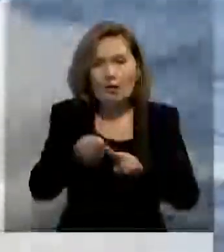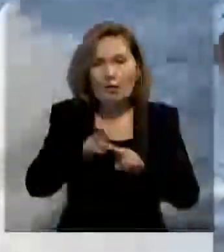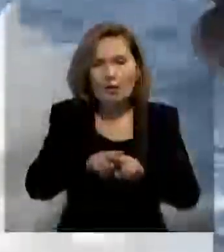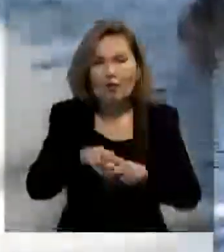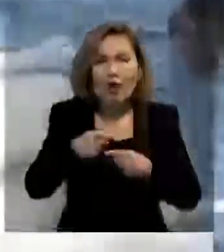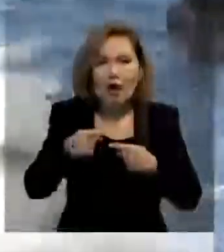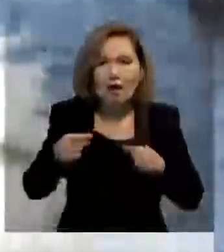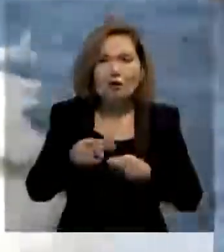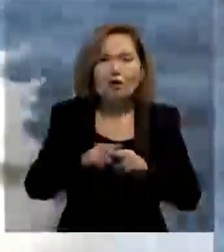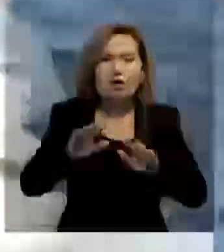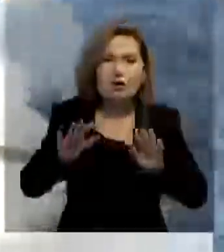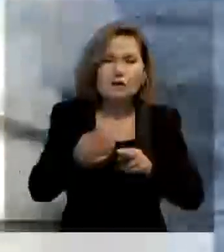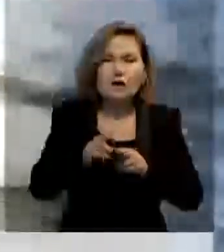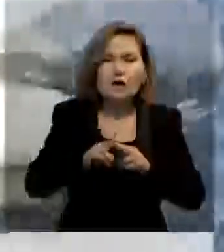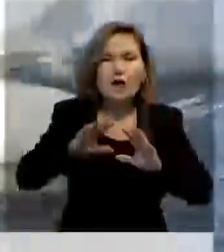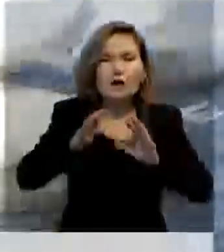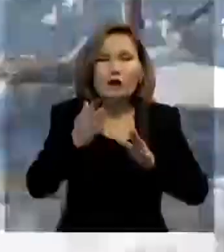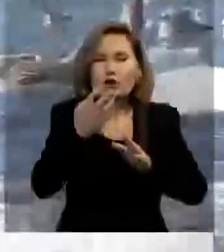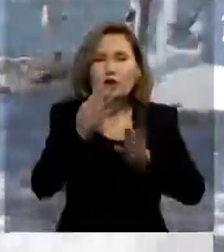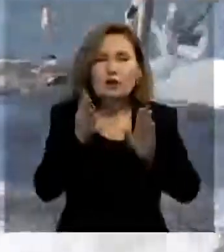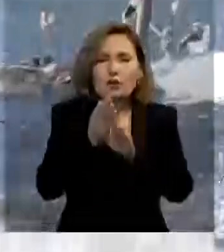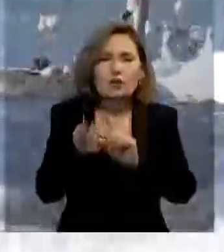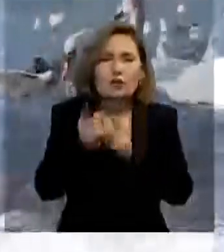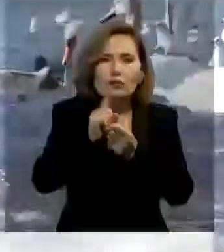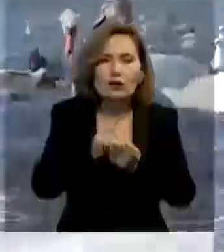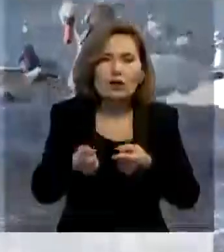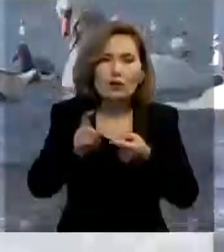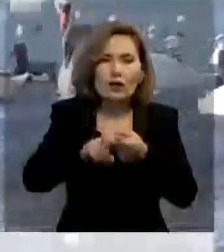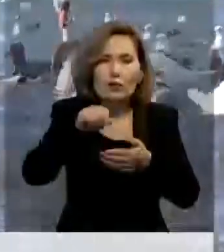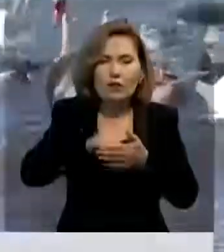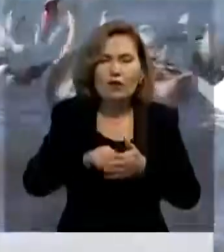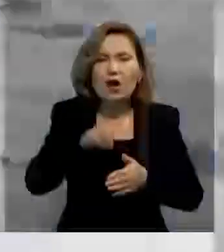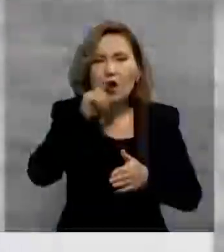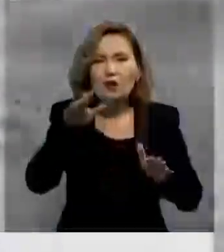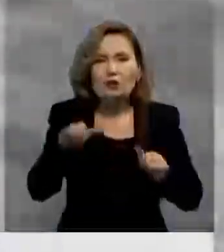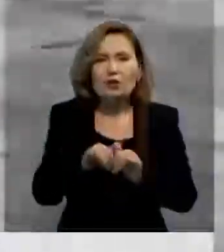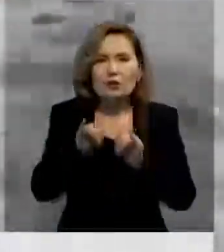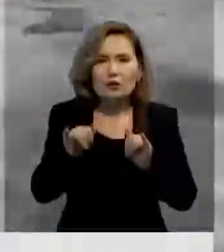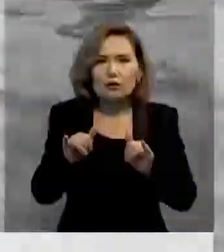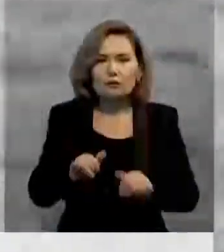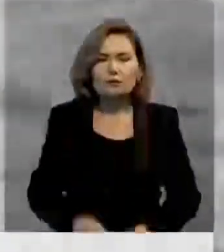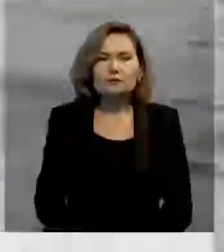себепші фактордың бірі жаһандық климаттың өзгеруі. Бағдат Бектұрғанқызы, Талғат Аделов,